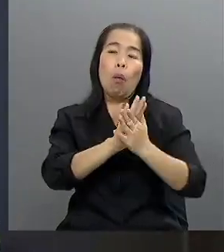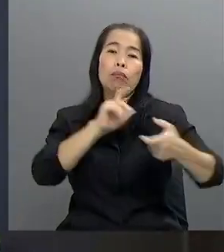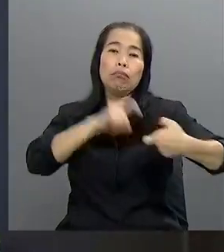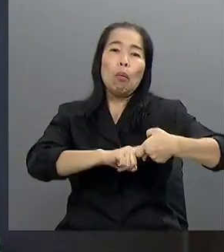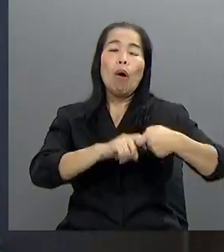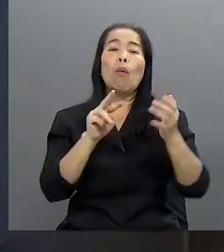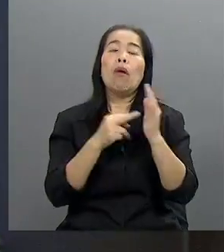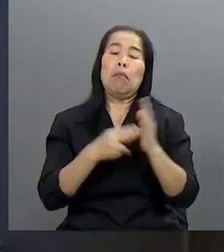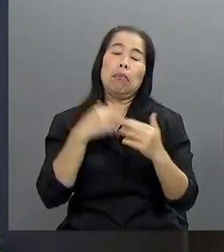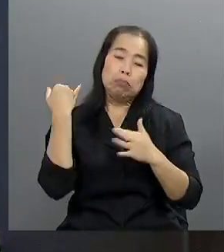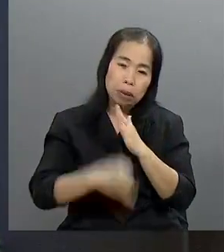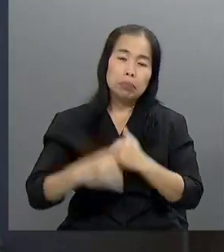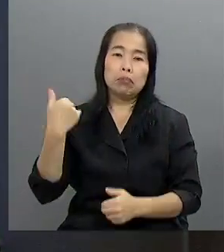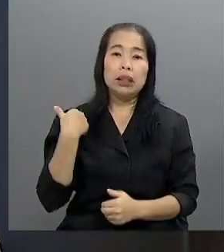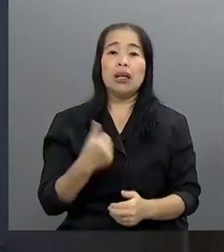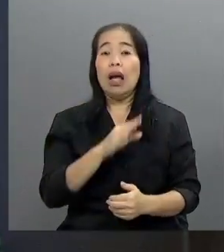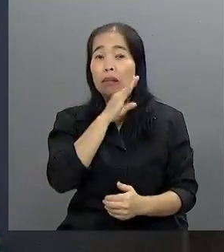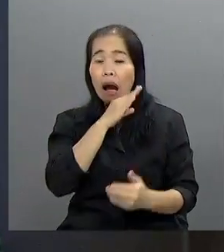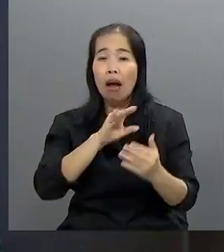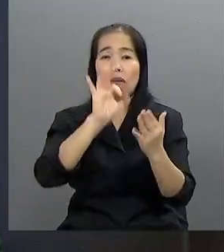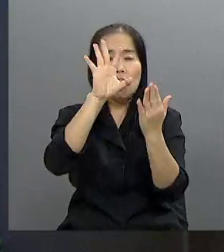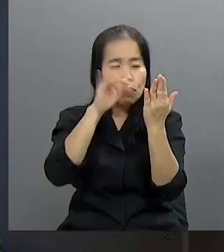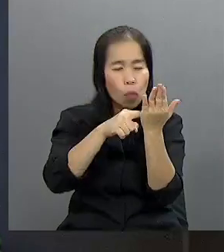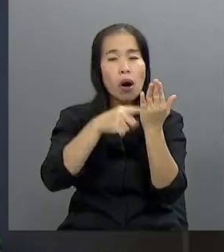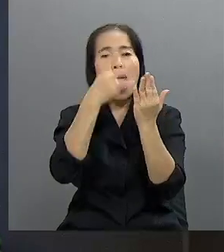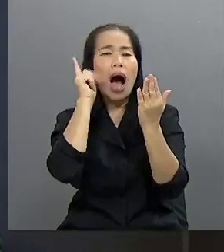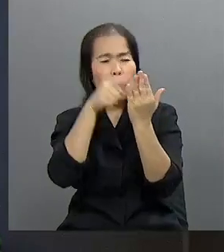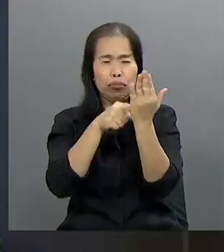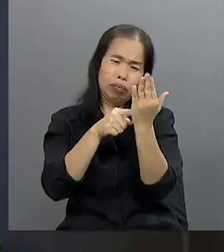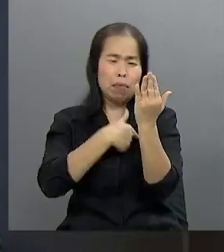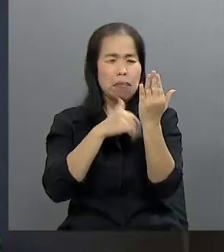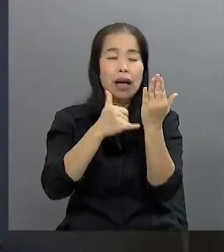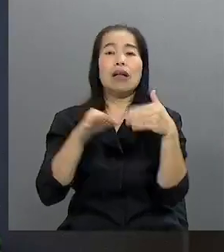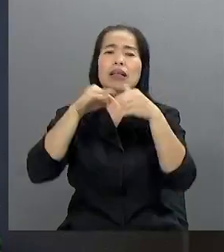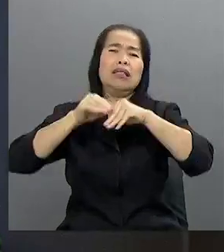ไม่แน่ใจคิดว่ายังไม่ชัวร์นะครับนึกถึงใครไม่ออกนึกถึงต๊อบและป้างได้นะครับ